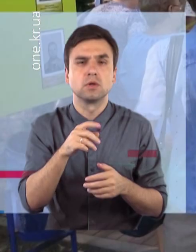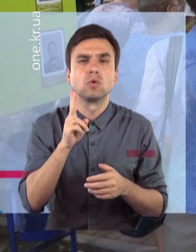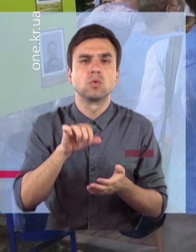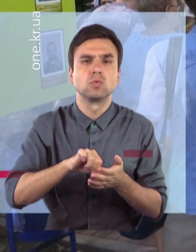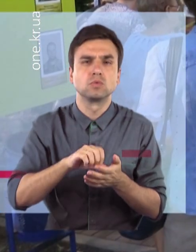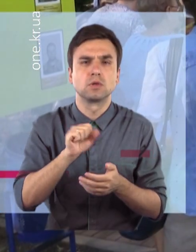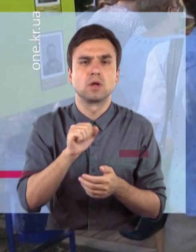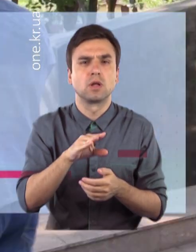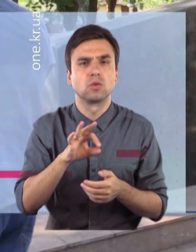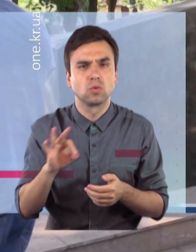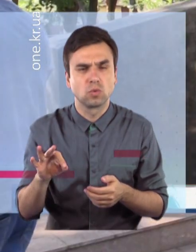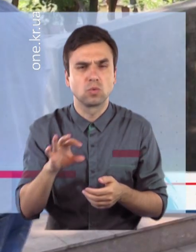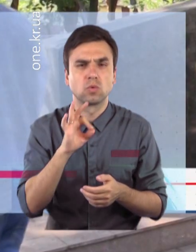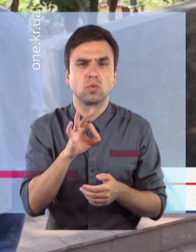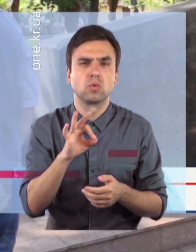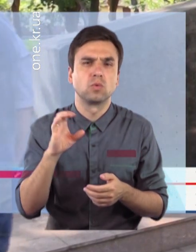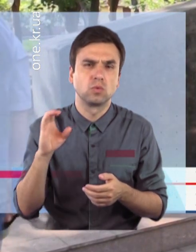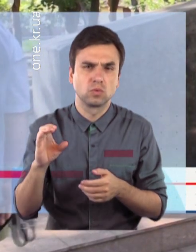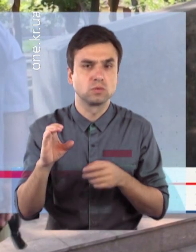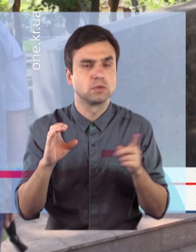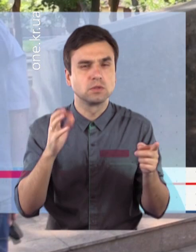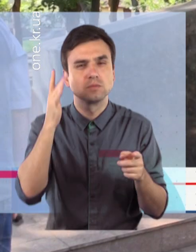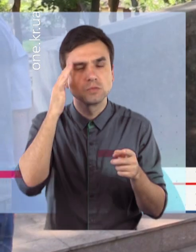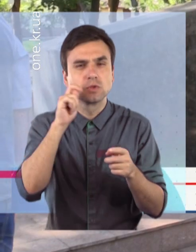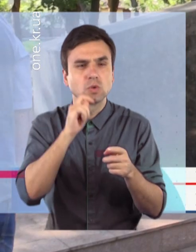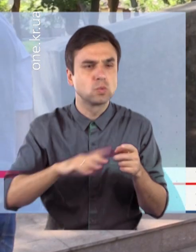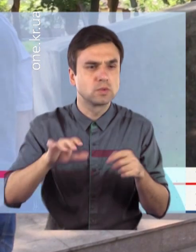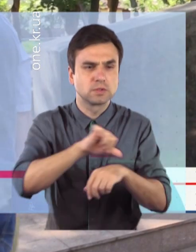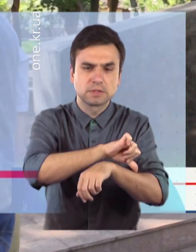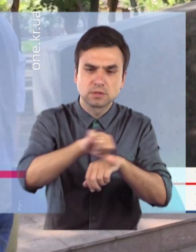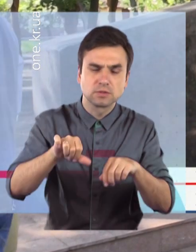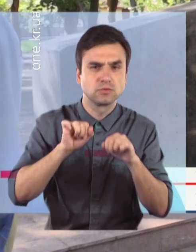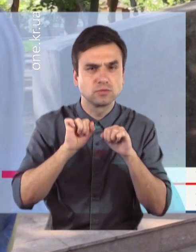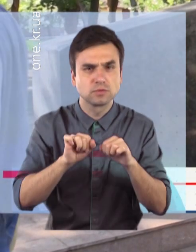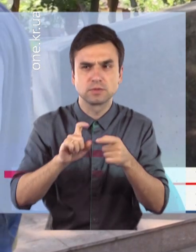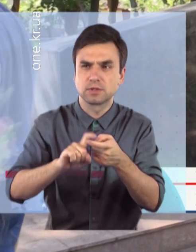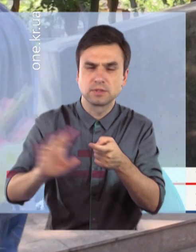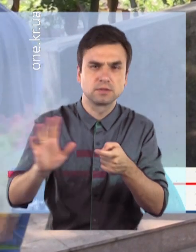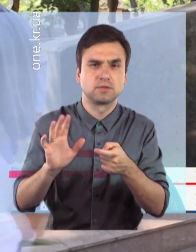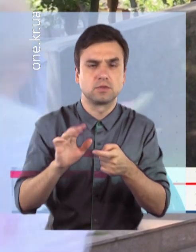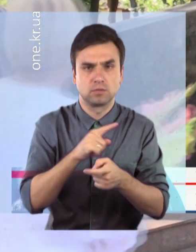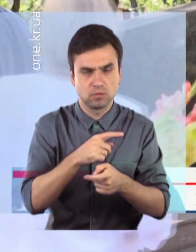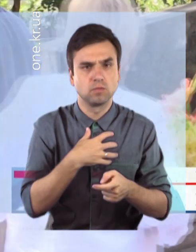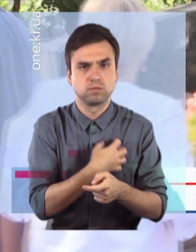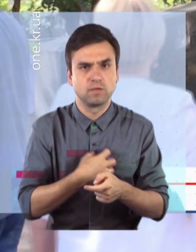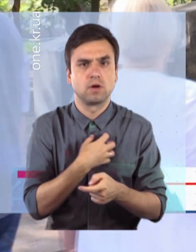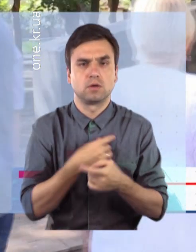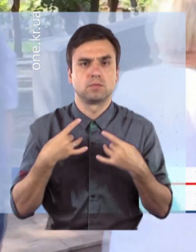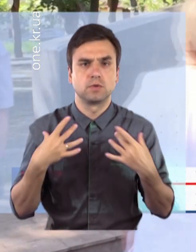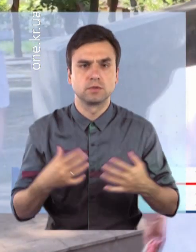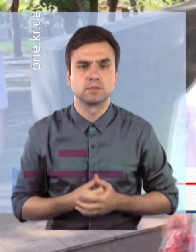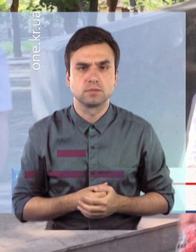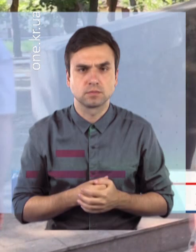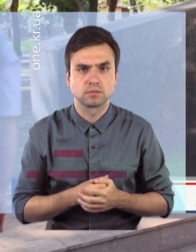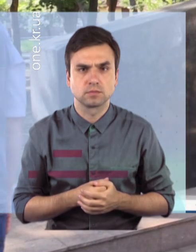за свободу та світле майбутнє. Я вважаю, ми боремось зараз за незалежність, ми ще її остаточно, де-юре